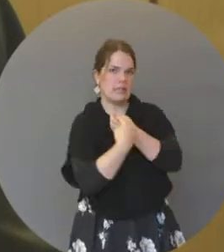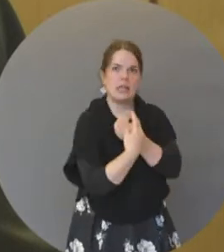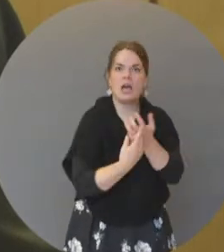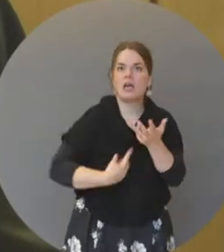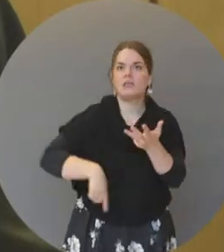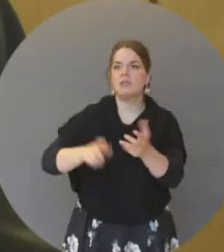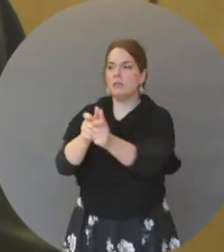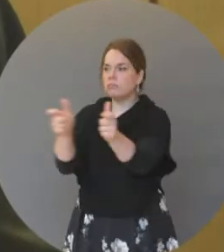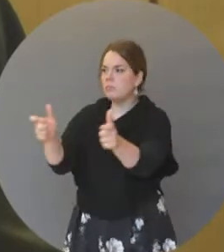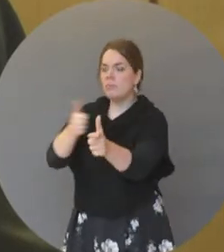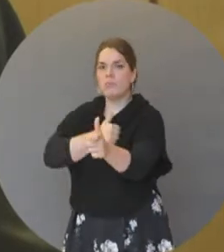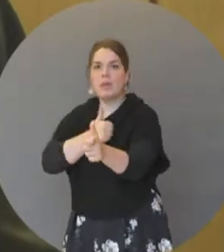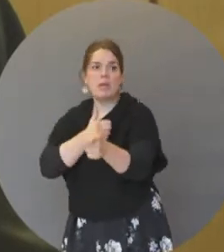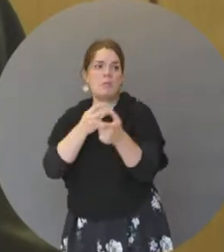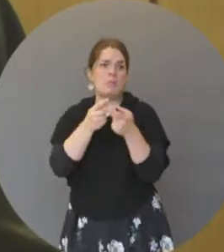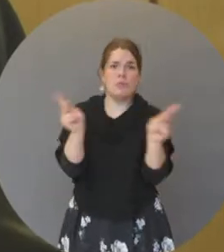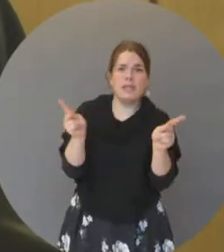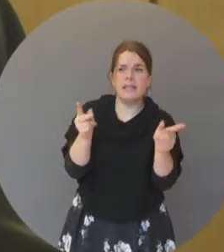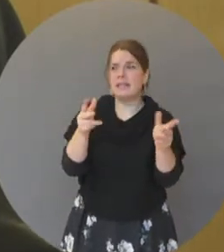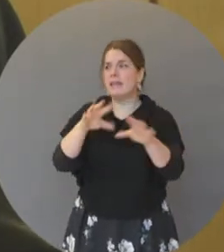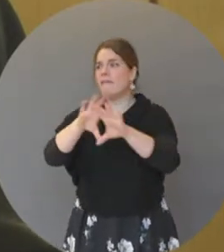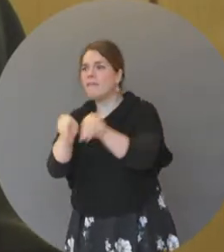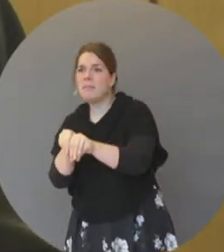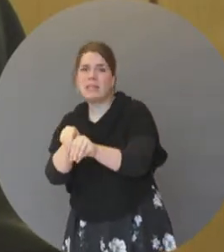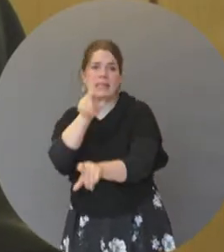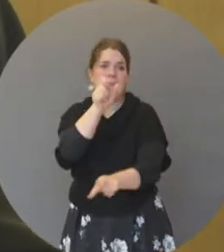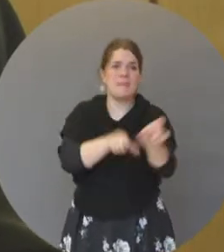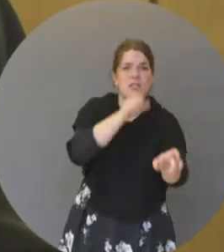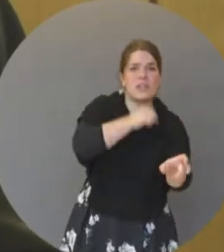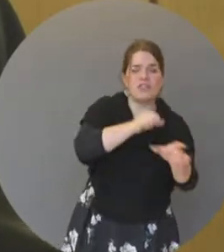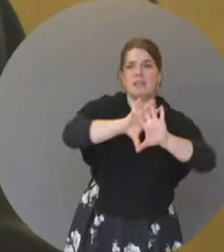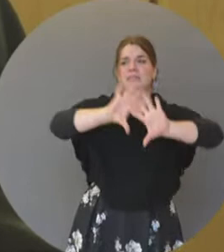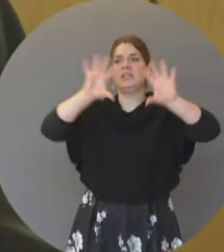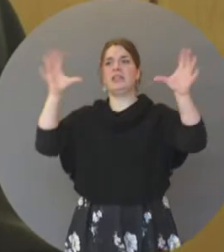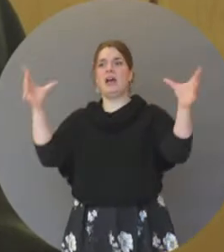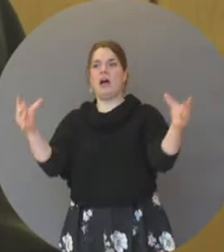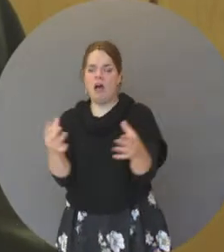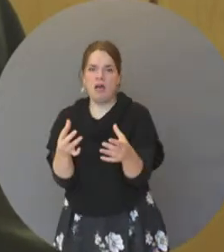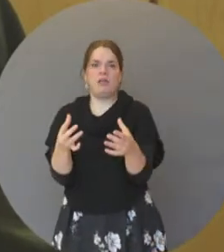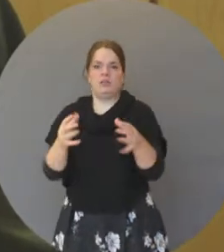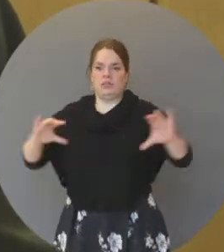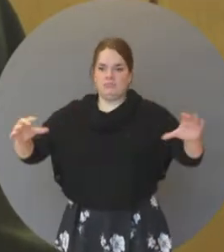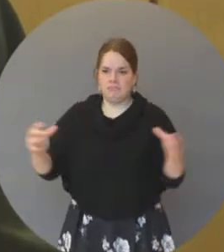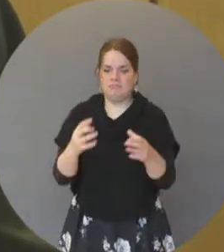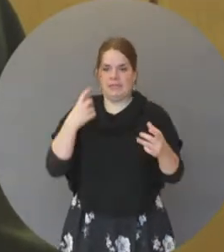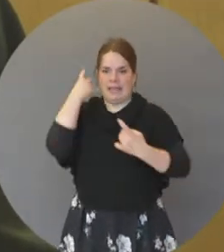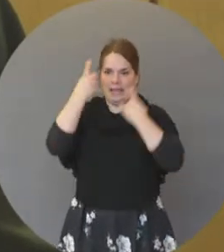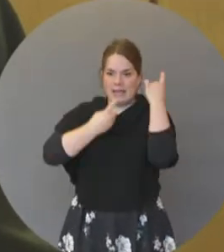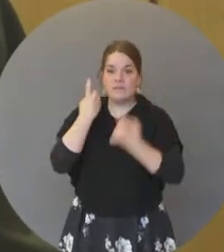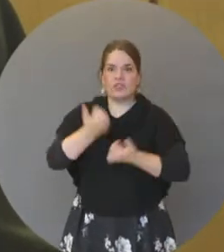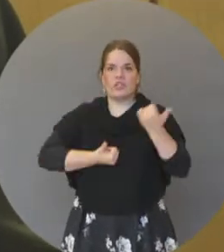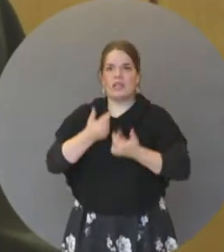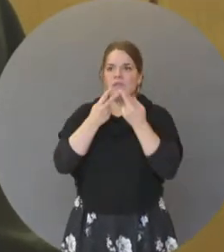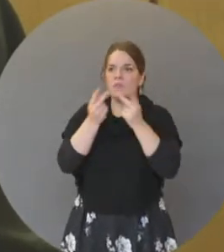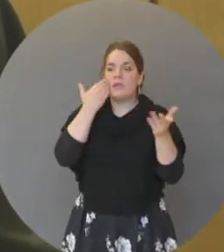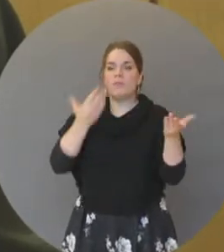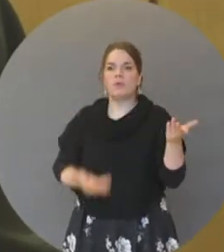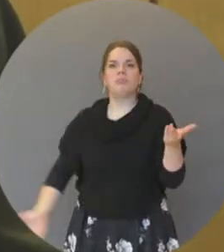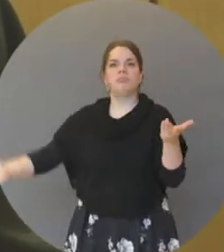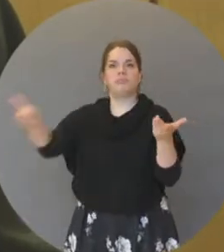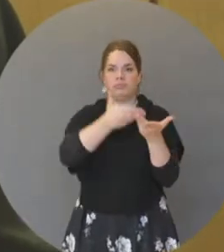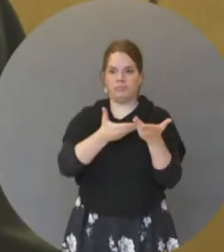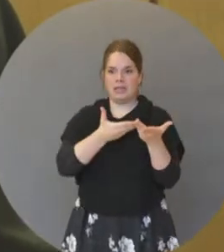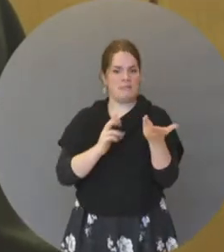évidemment les usagers et leurs familles ce serait un nouveau modèle de service public destiné à tout ce qui pourrait être généralisé à partir de notre